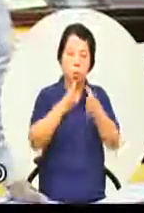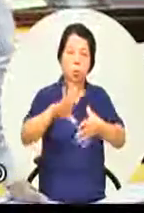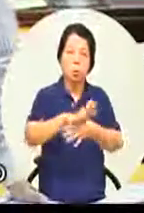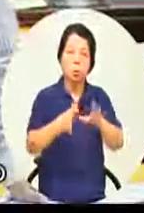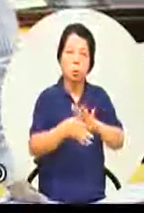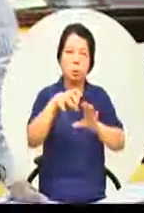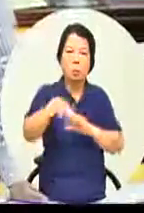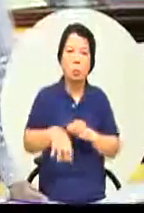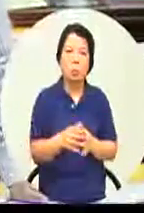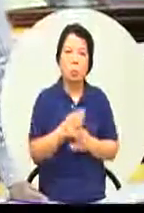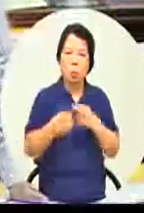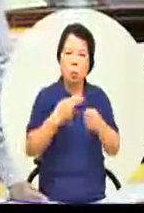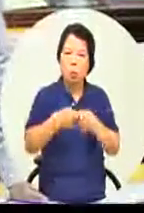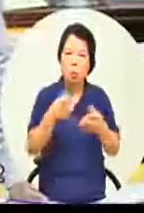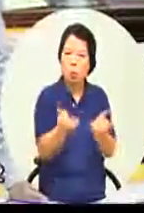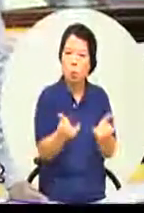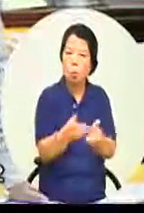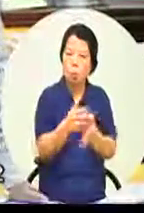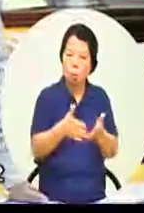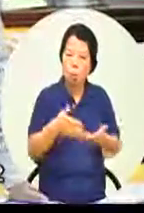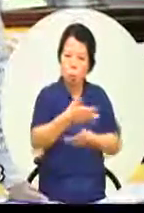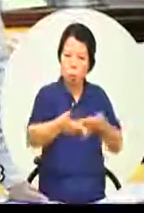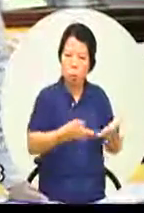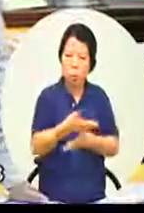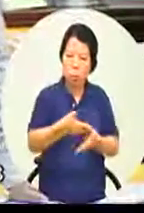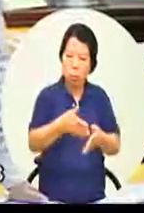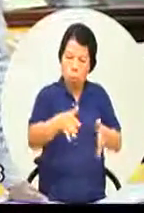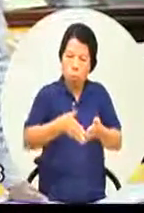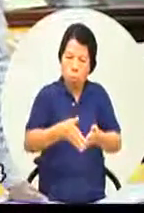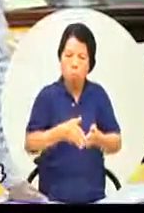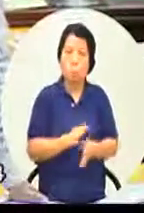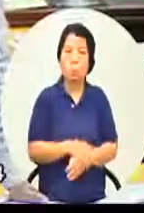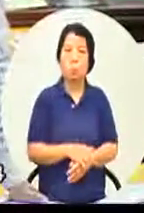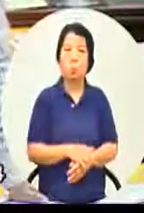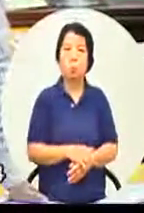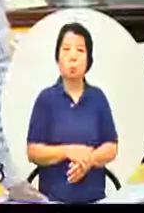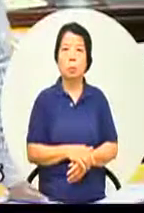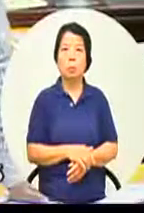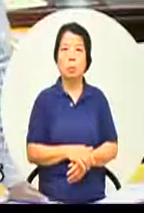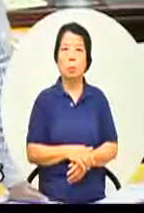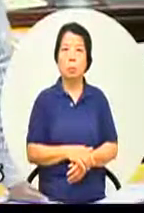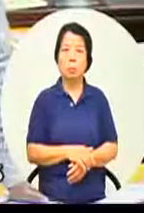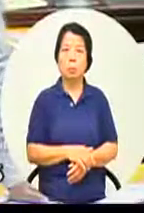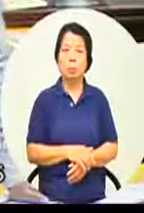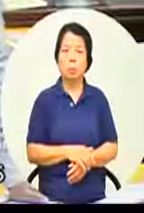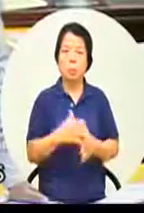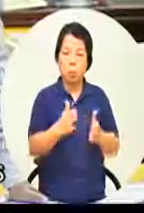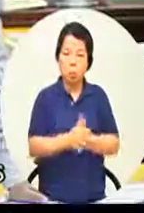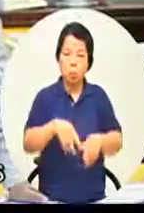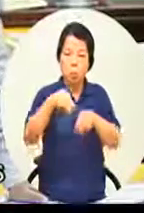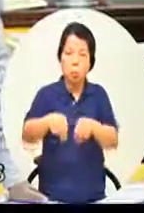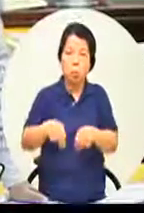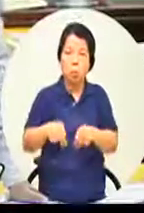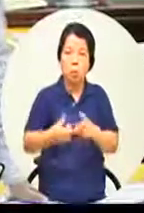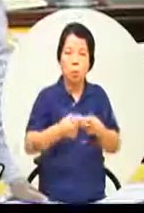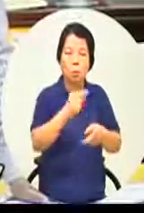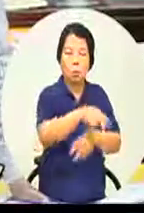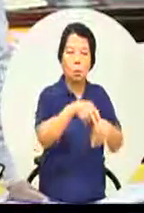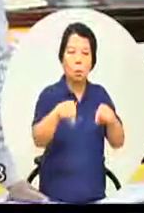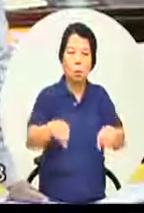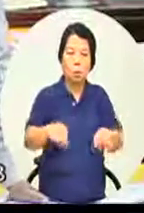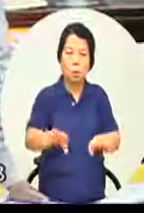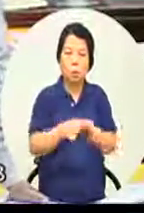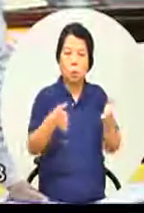何去施工要做一些沟通跟协调。所以据我所了解，比如说我们有7月跟人家签约要开